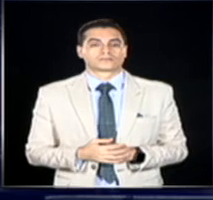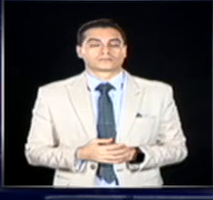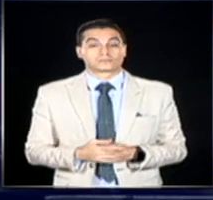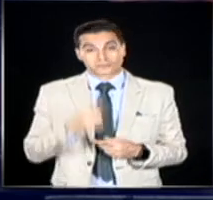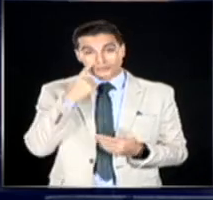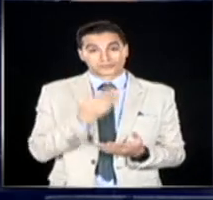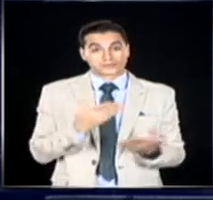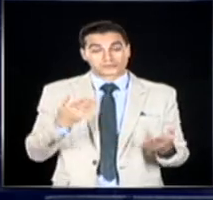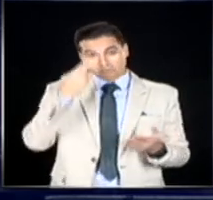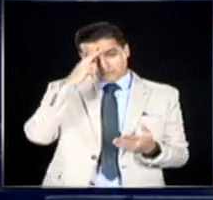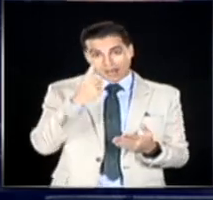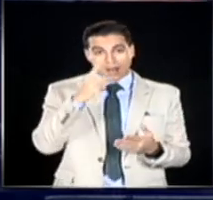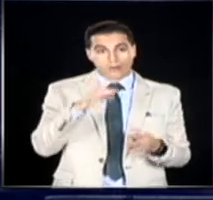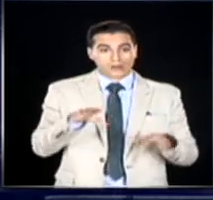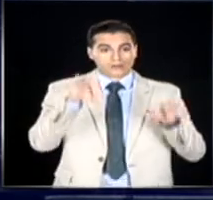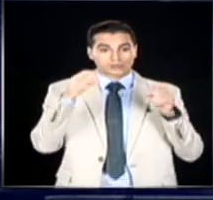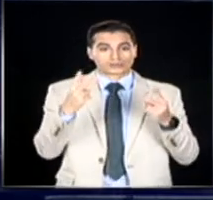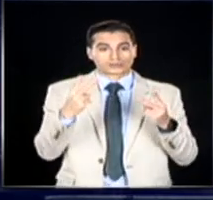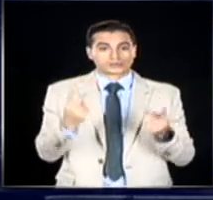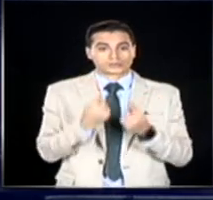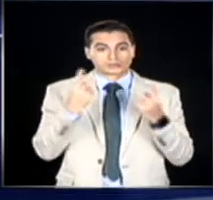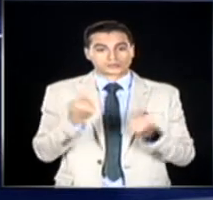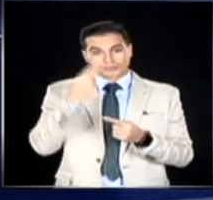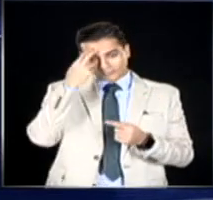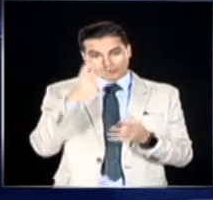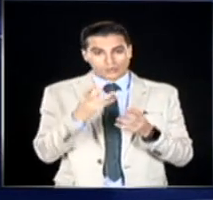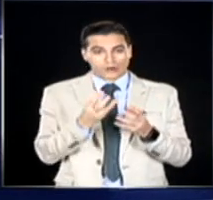تعالوا نشوف مين أول اتنين في ضربات الجزاء.